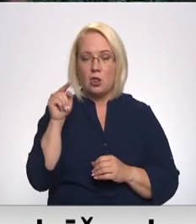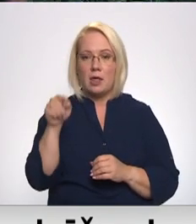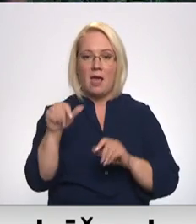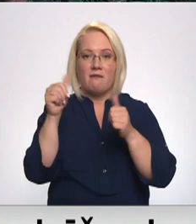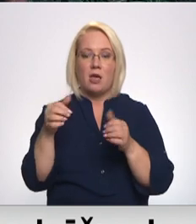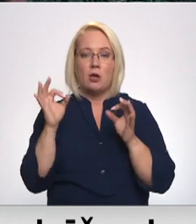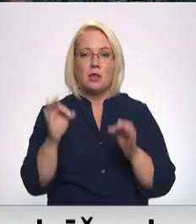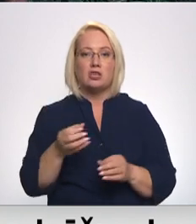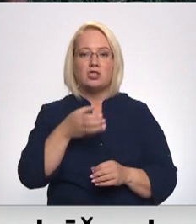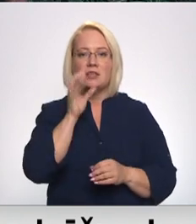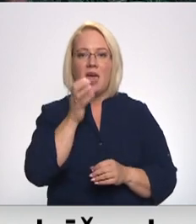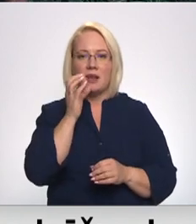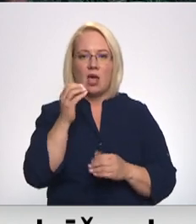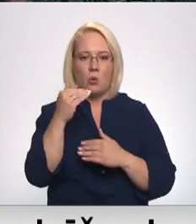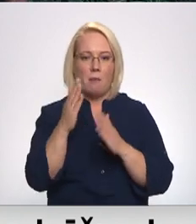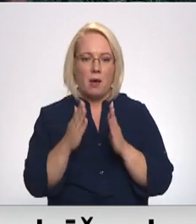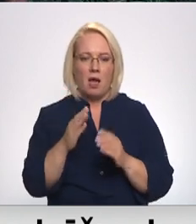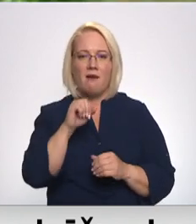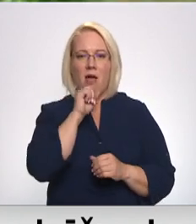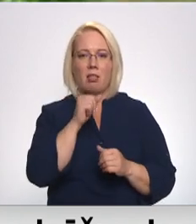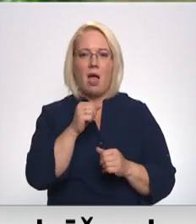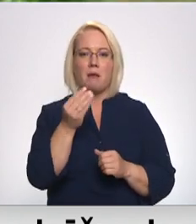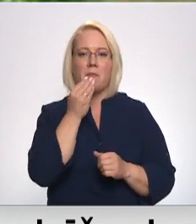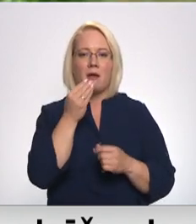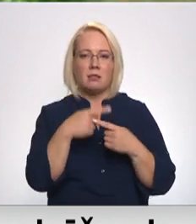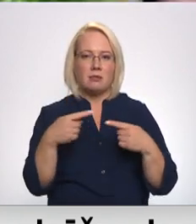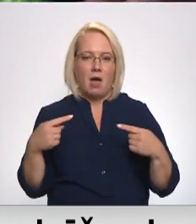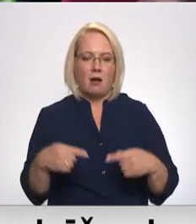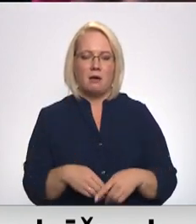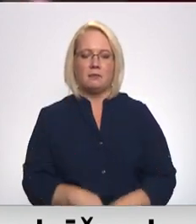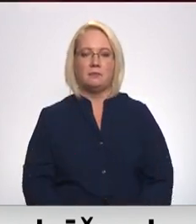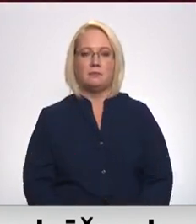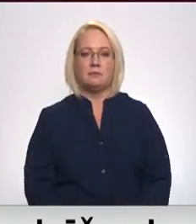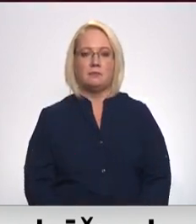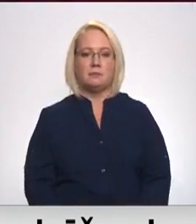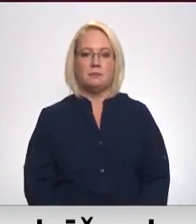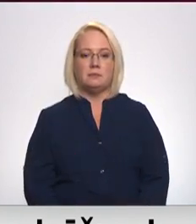veidot dzērienu iepakojumi, kam seko pārtikas tara. Argots Pakalns, Justs Kurvins, TV Kurzeme.